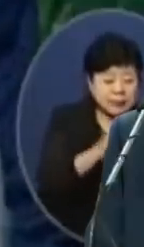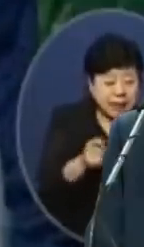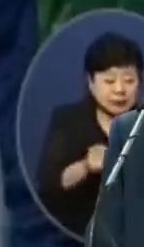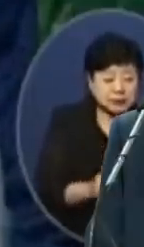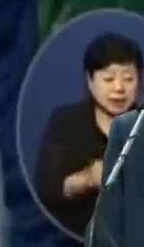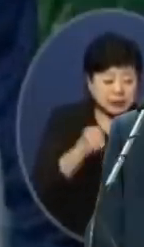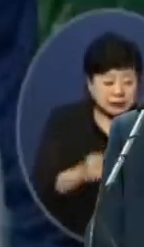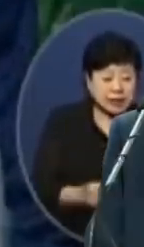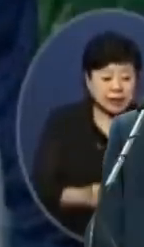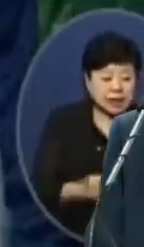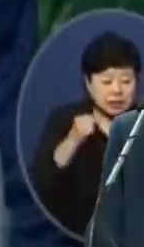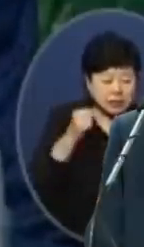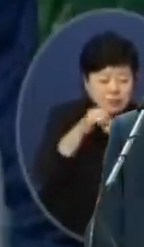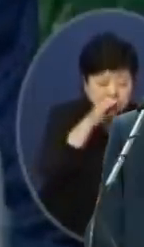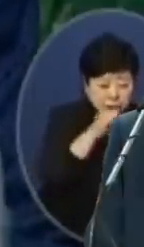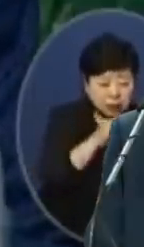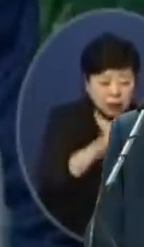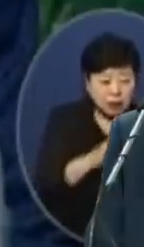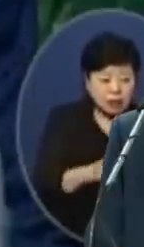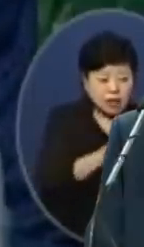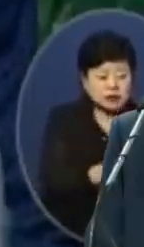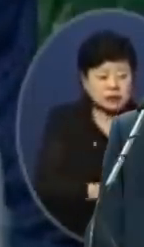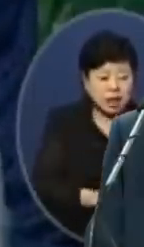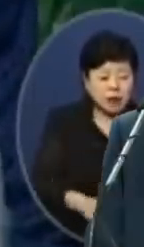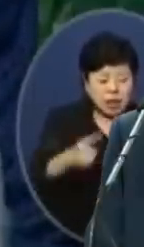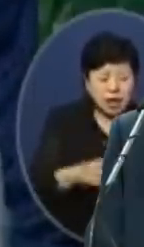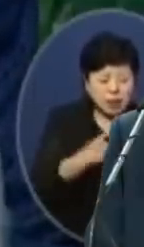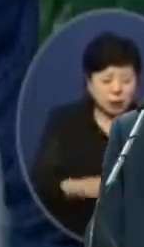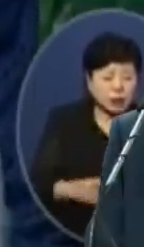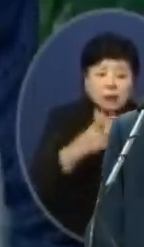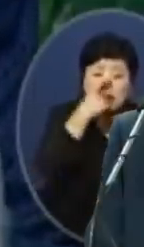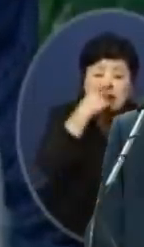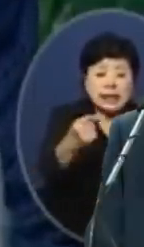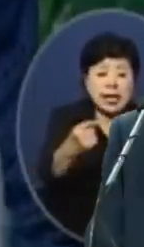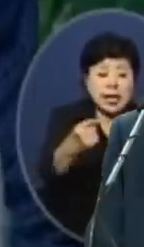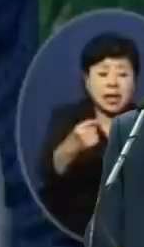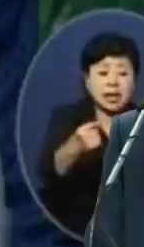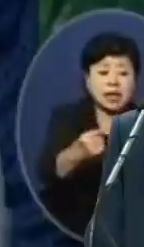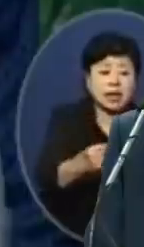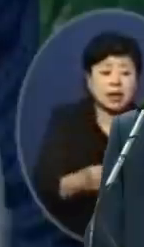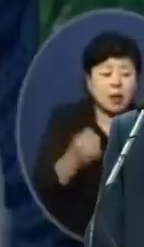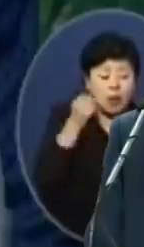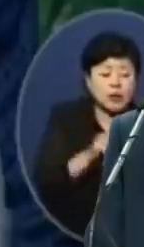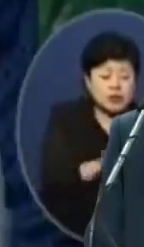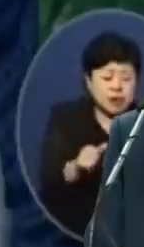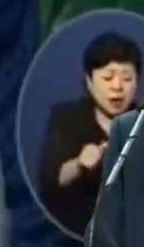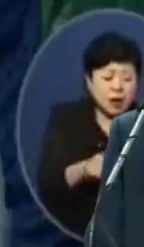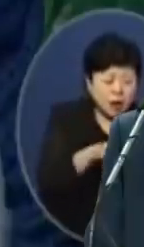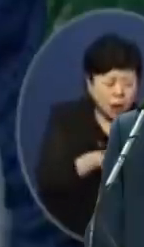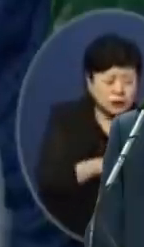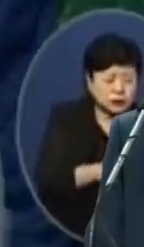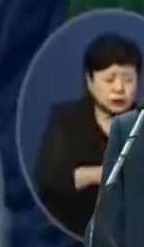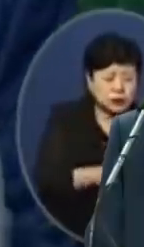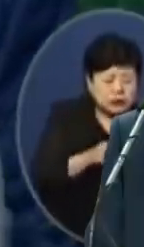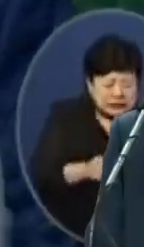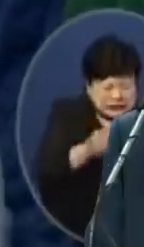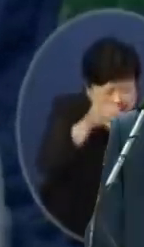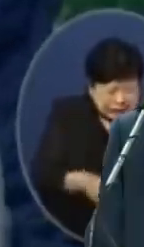말씀은 살았고 운동력이 있어 좌우의 날선 금보다 예리하여 혼과 영과 관절을 골수를 짜겠다.